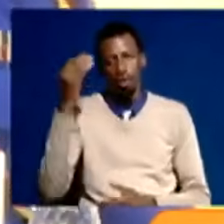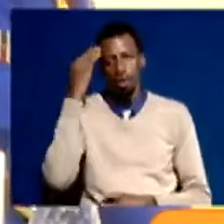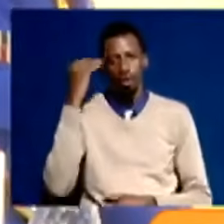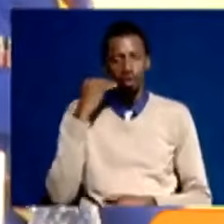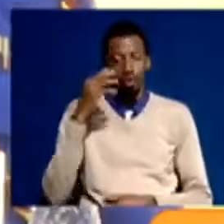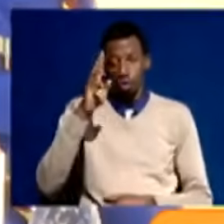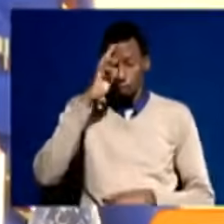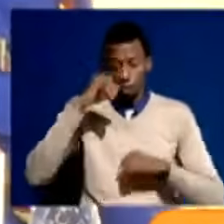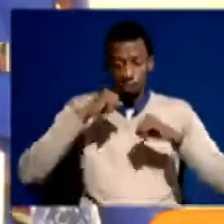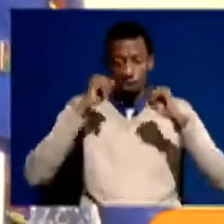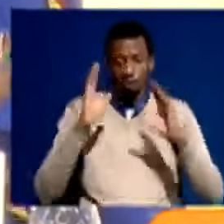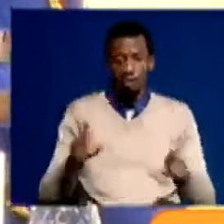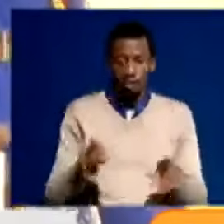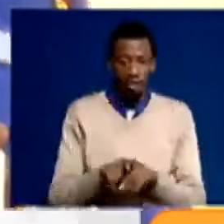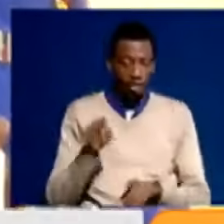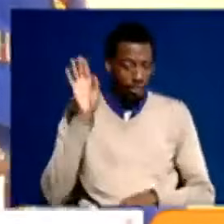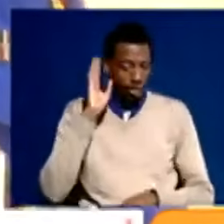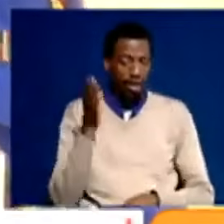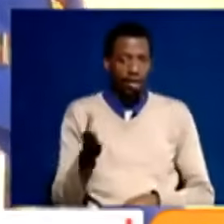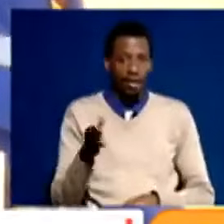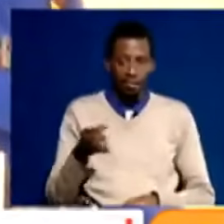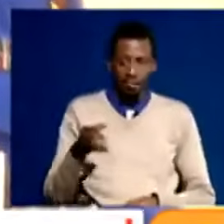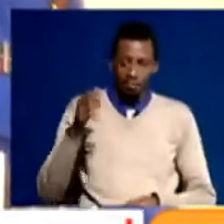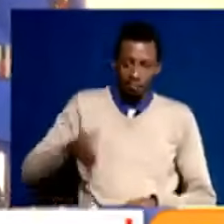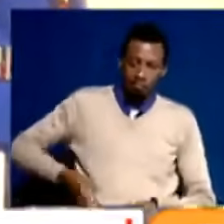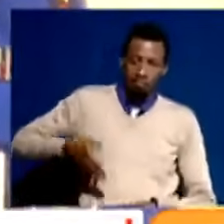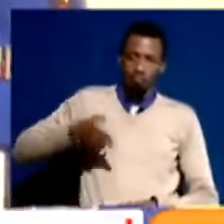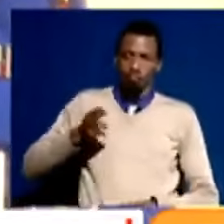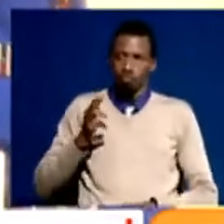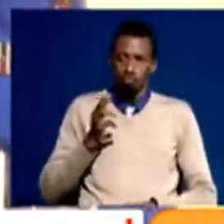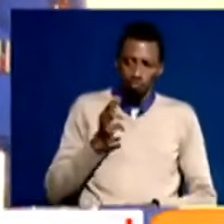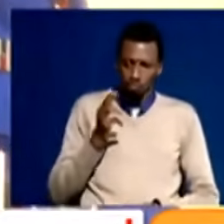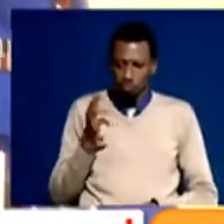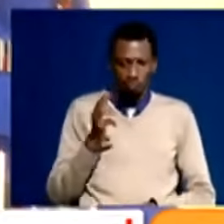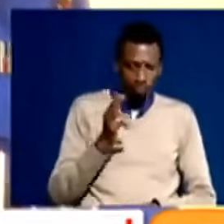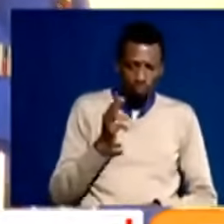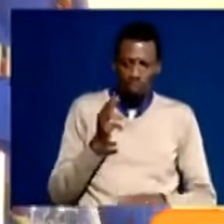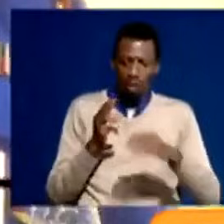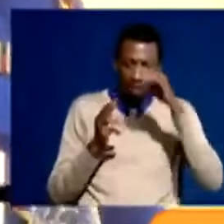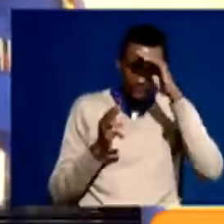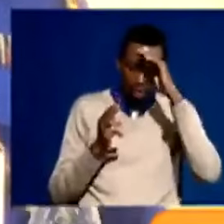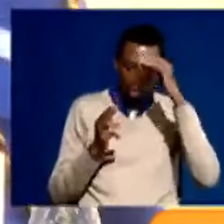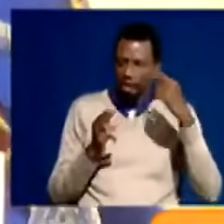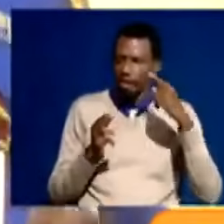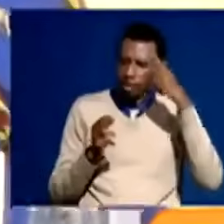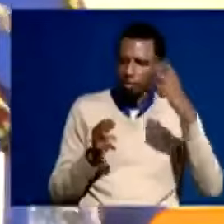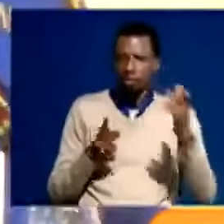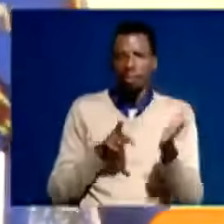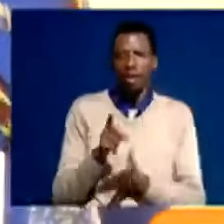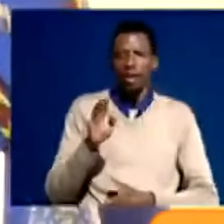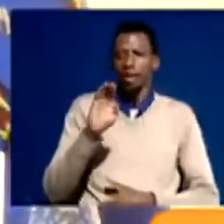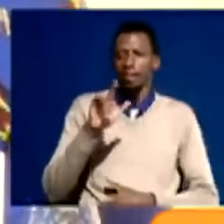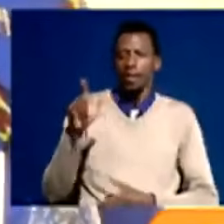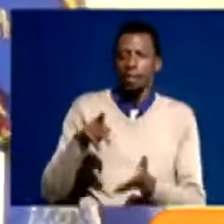ule tumeambiwa hapa, amechukua bunduki, ameingia kwa klabu, amelewa, amekataa kulipa bill, anaua